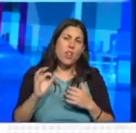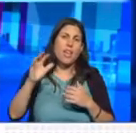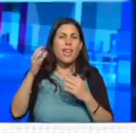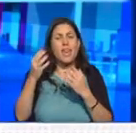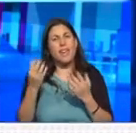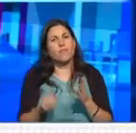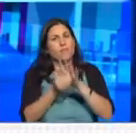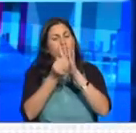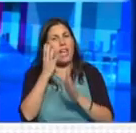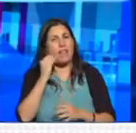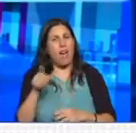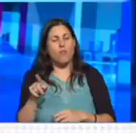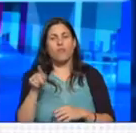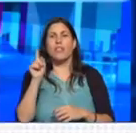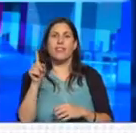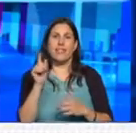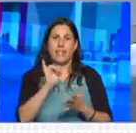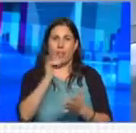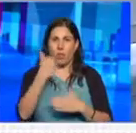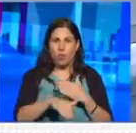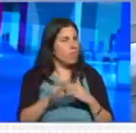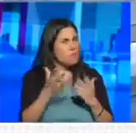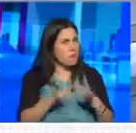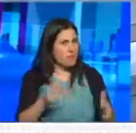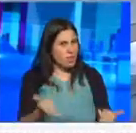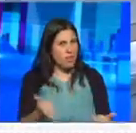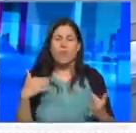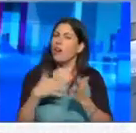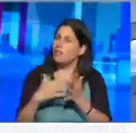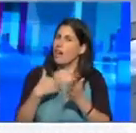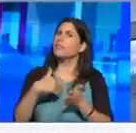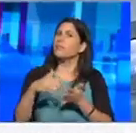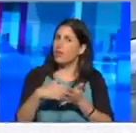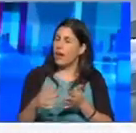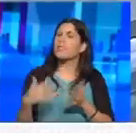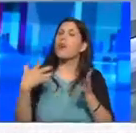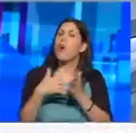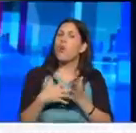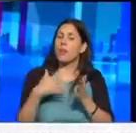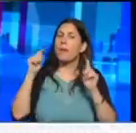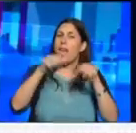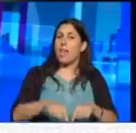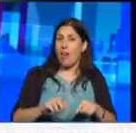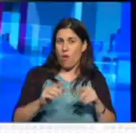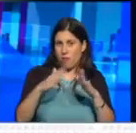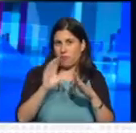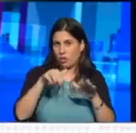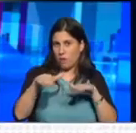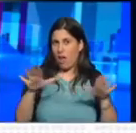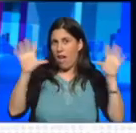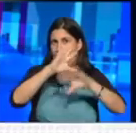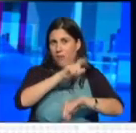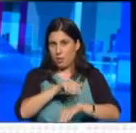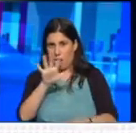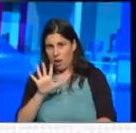אחרונות. לירן לוי, מה תמונת המצב כרגע? כן, אז החקירה עדיין נמשכת. חוקרי המשטרה הגיעו למעון ראש הממשלה הערב בשעה 5